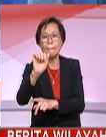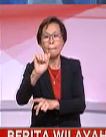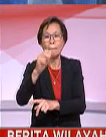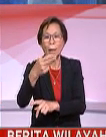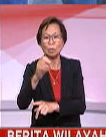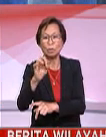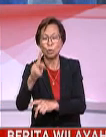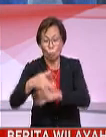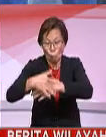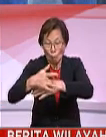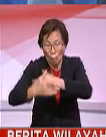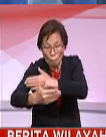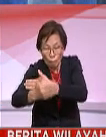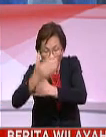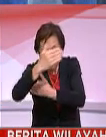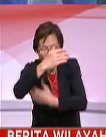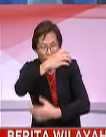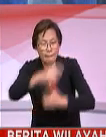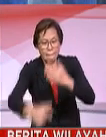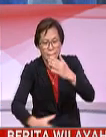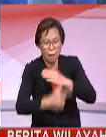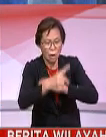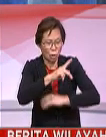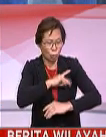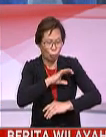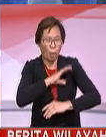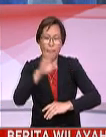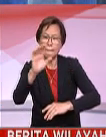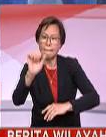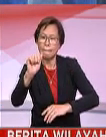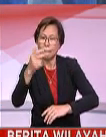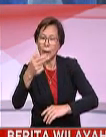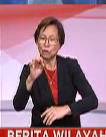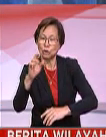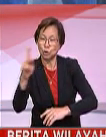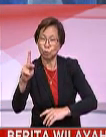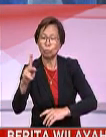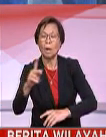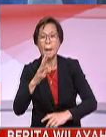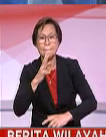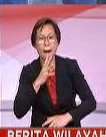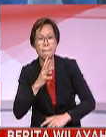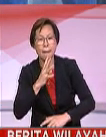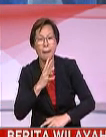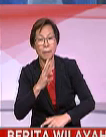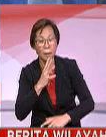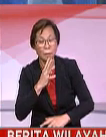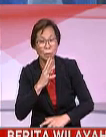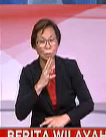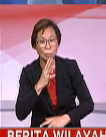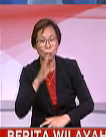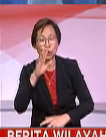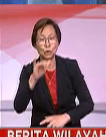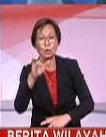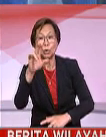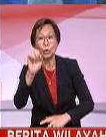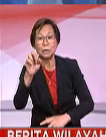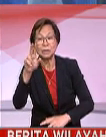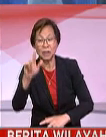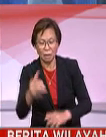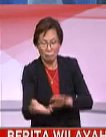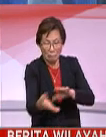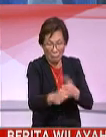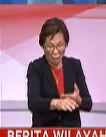pagi tadi. Menurut pemangku Ketua Polis Daerah Bacok, Asisten Superintendent Muhammad Yusrizal Muhammad Ghazali,